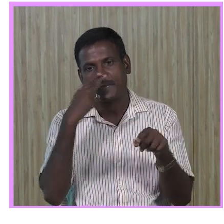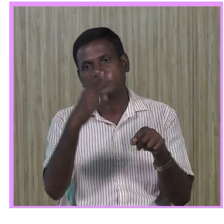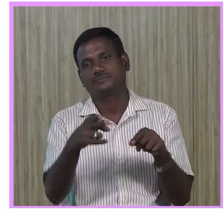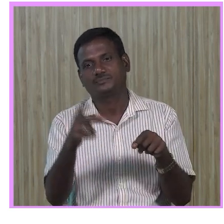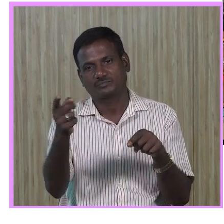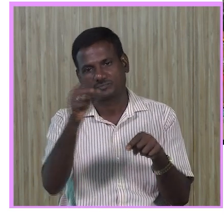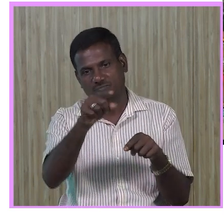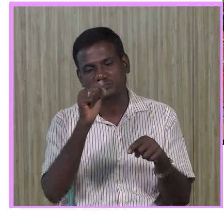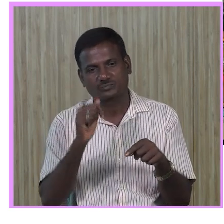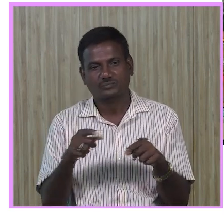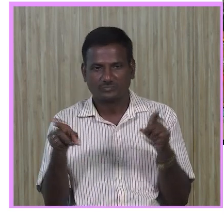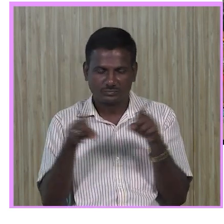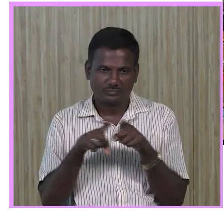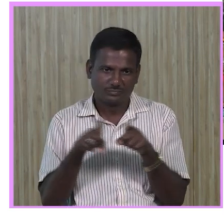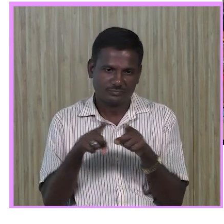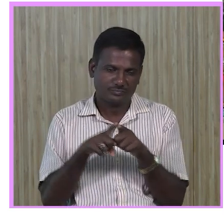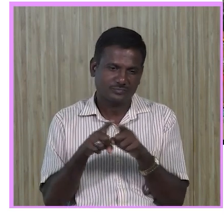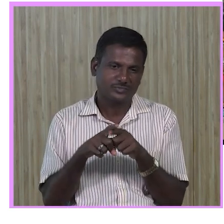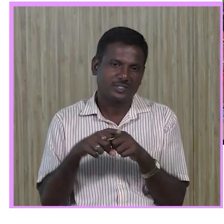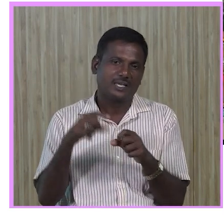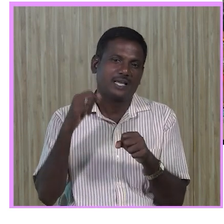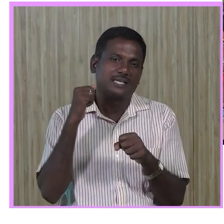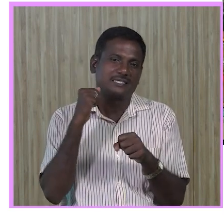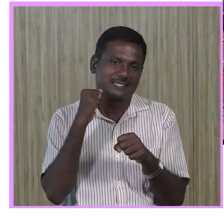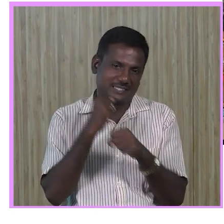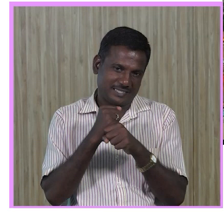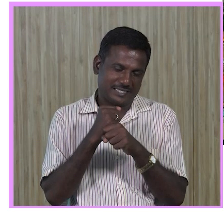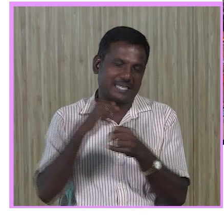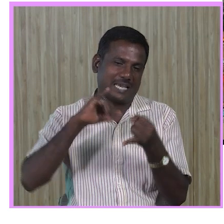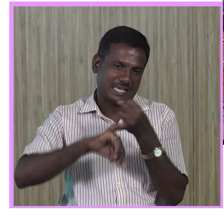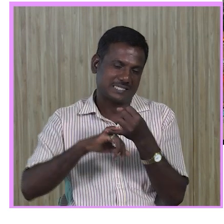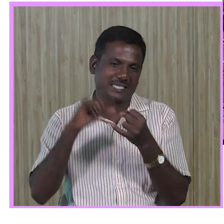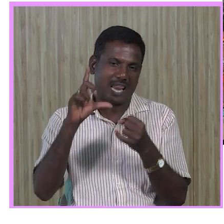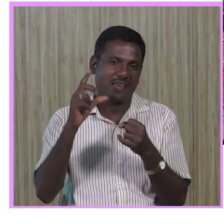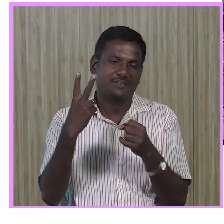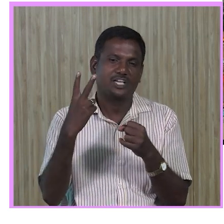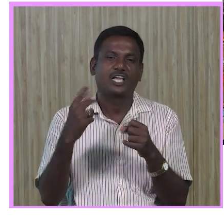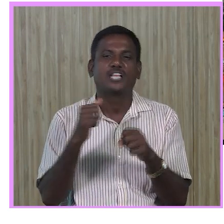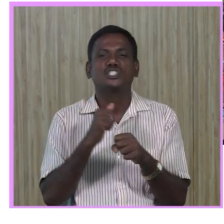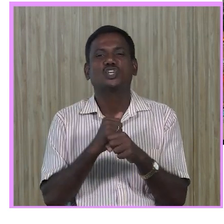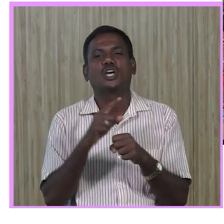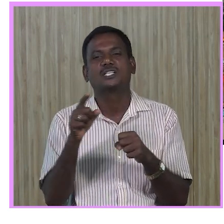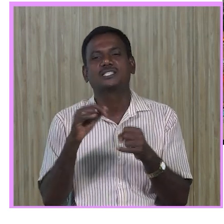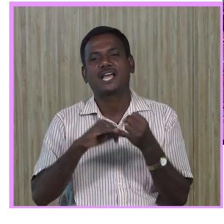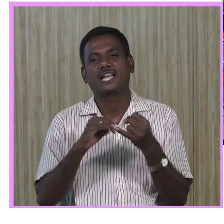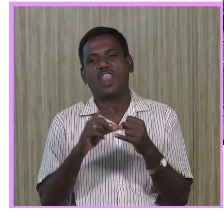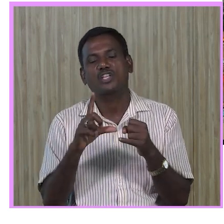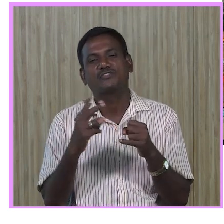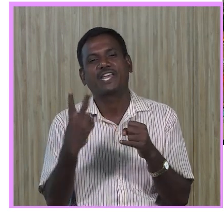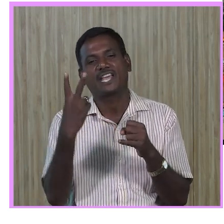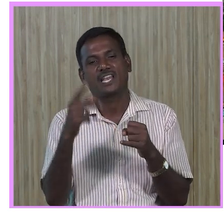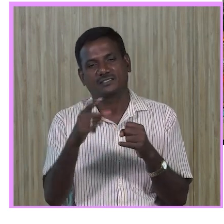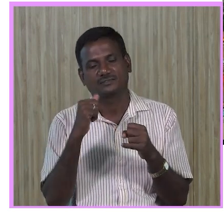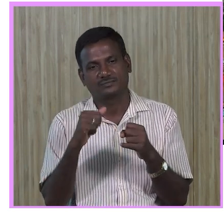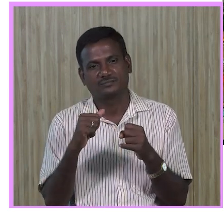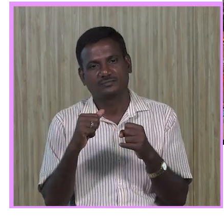பார்க்குறீங்க. அதே மாதிரி ஜிஎஸ்எல்வி, ஜியோ சின்க்ரோனஸ் சேட்டிலைட் லான்ச்